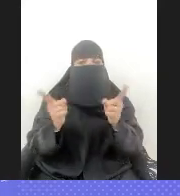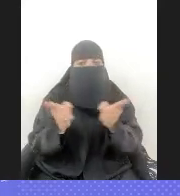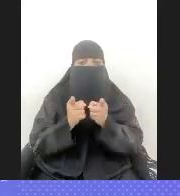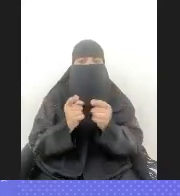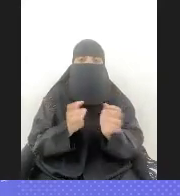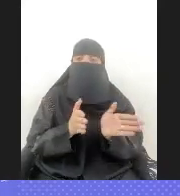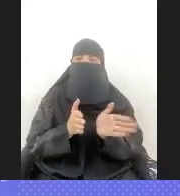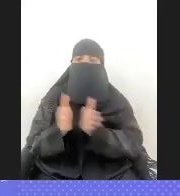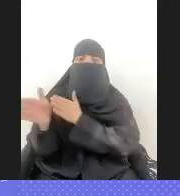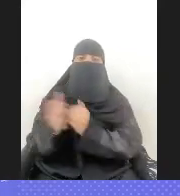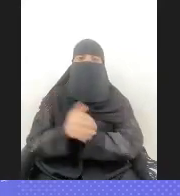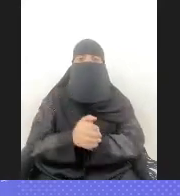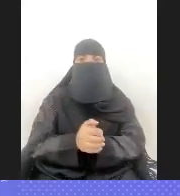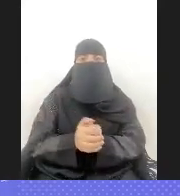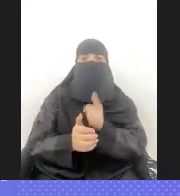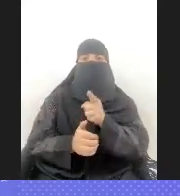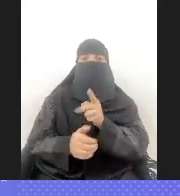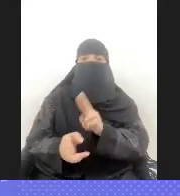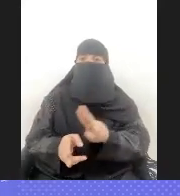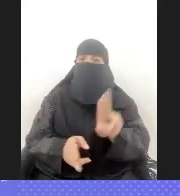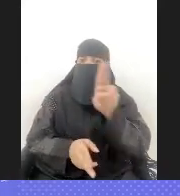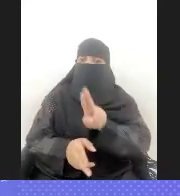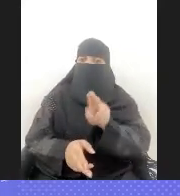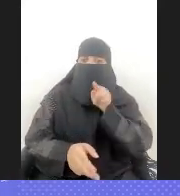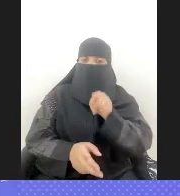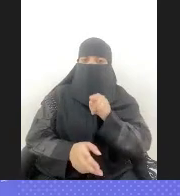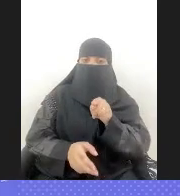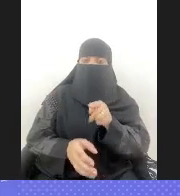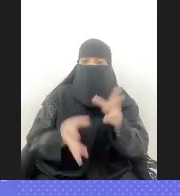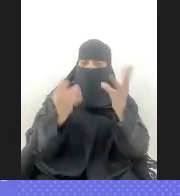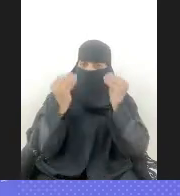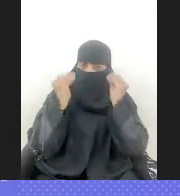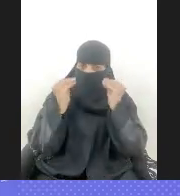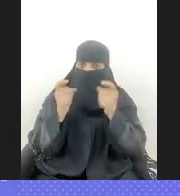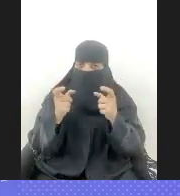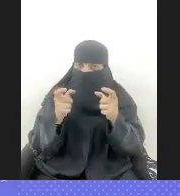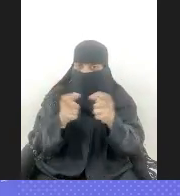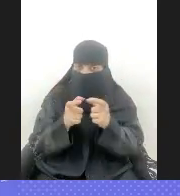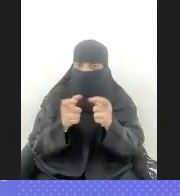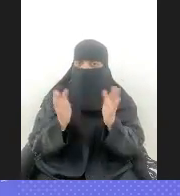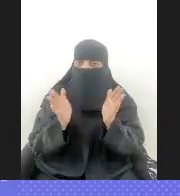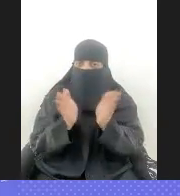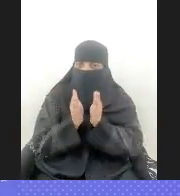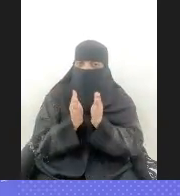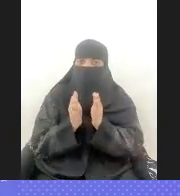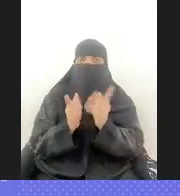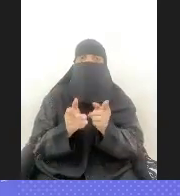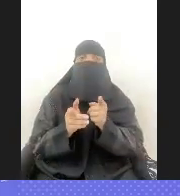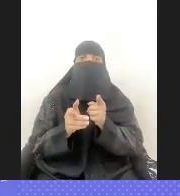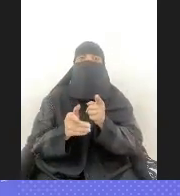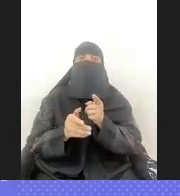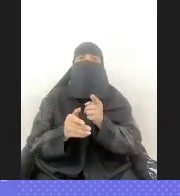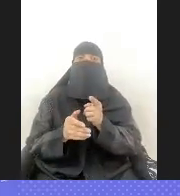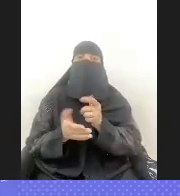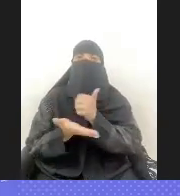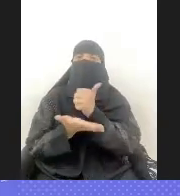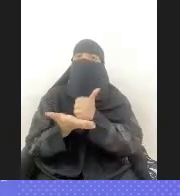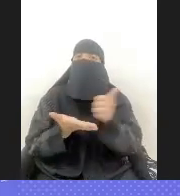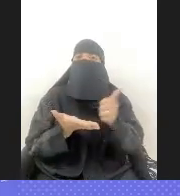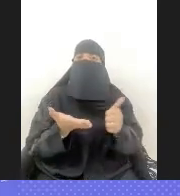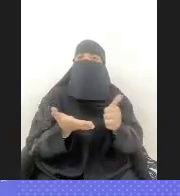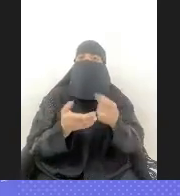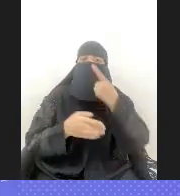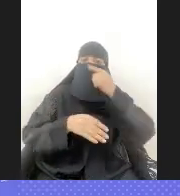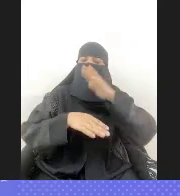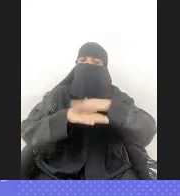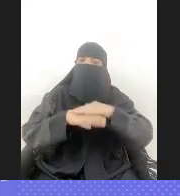يعني هذا أن الشكل الصغير أو المصغر هذا للتعلم عبارة عن استراتيجيات تربوية مبسطة؟ يعني هل هو فقط أن أنا أقدم